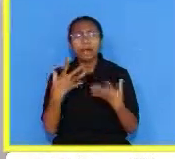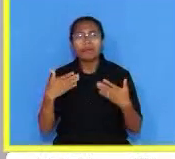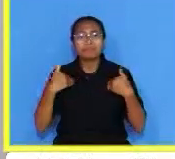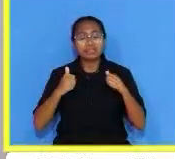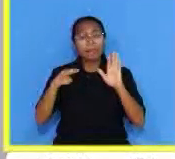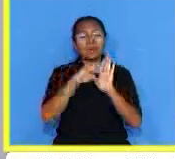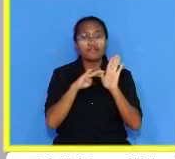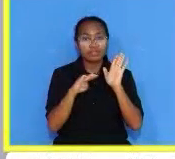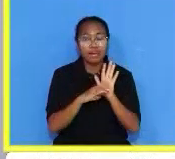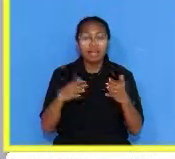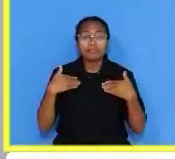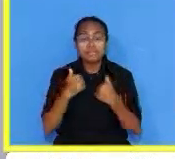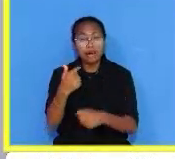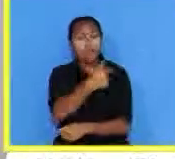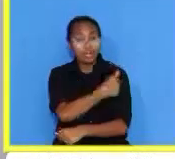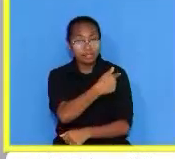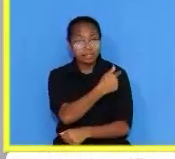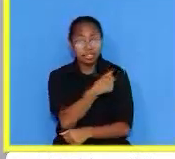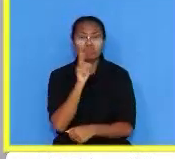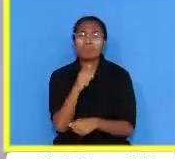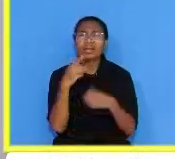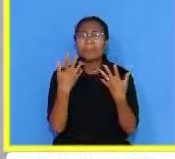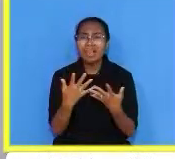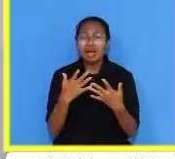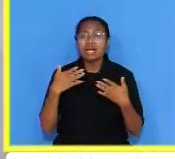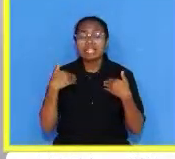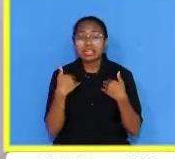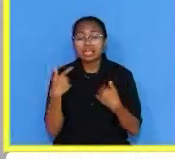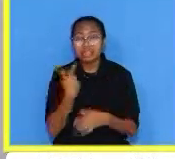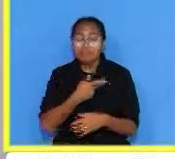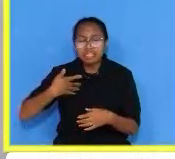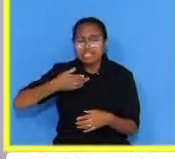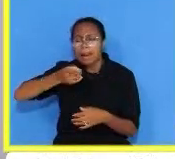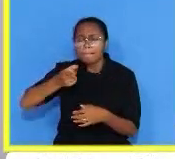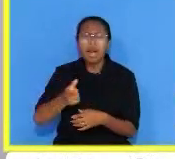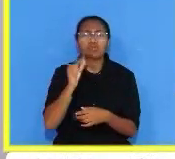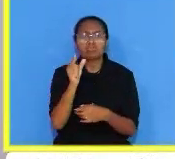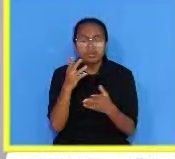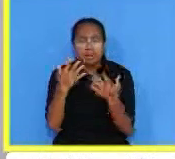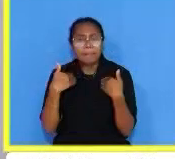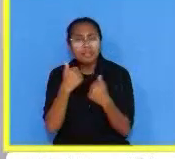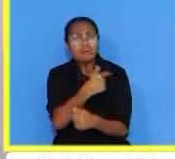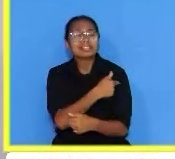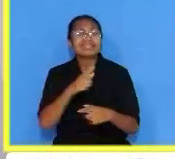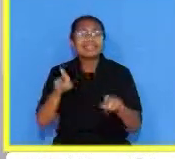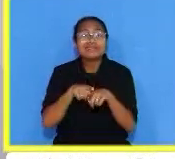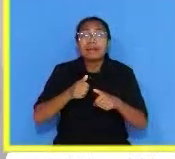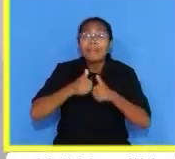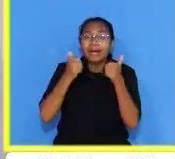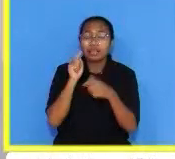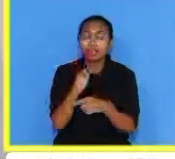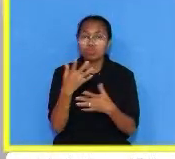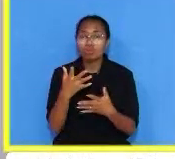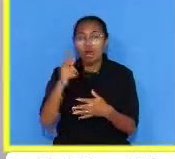untuk mendapatkan vaksin, bagaimana kita bisa dipermudah untuk mendapatkan vaksin dengan baik, itu kan juga